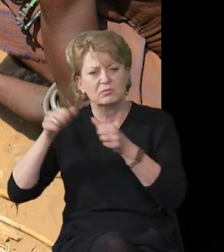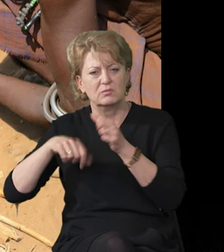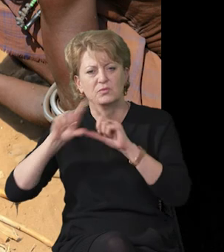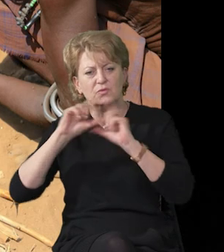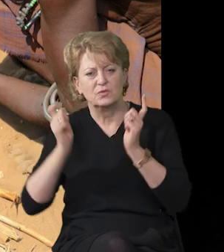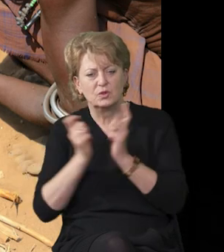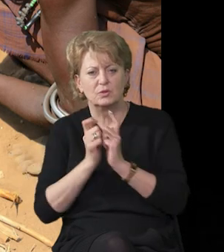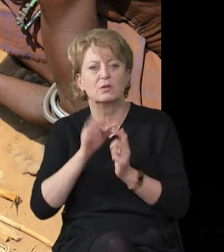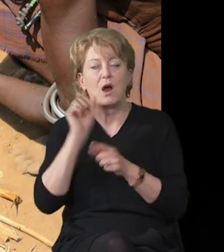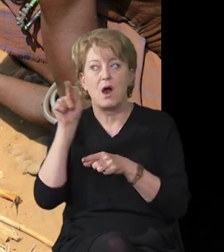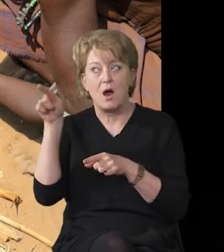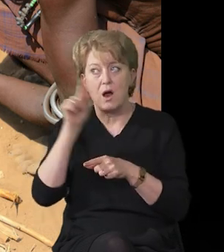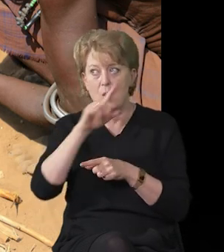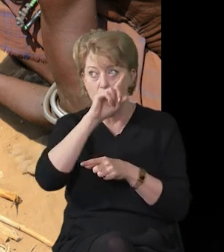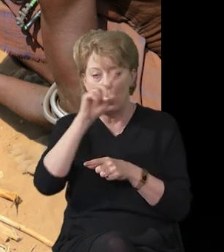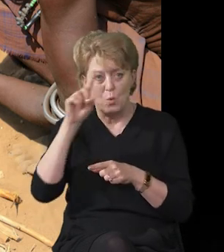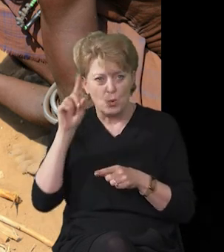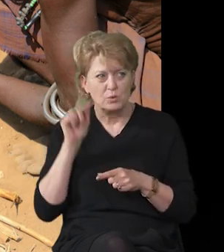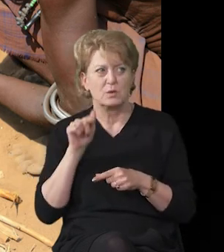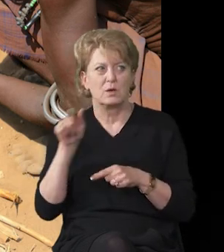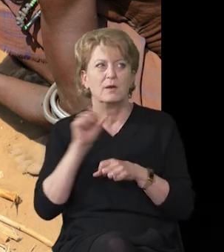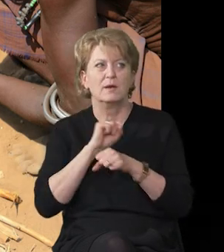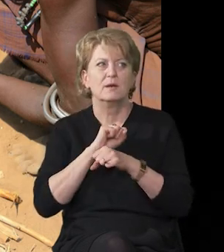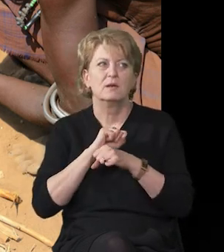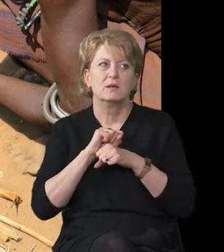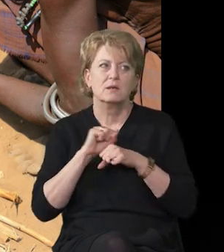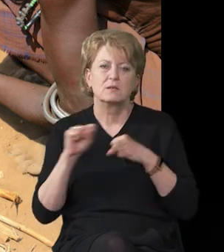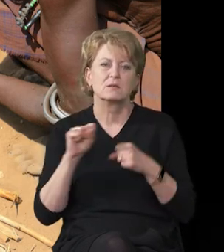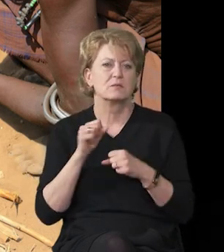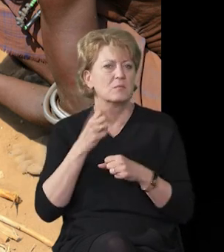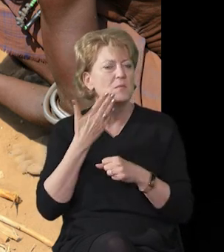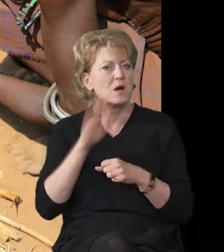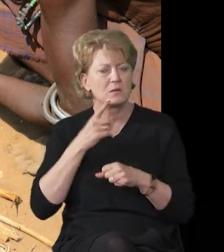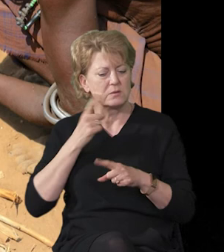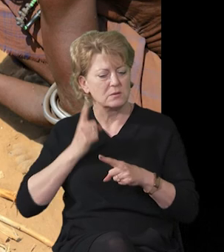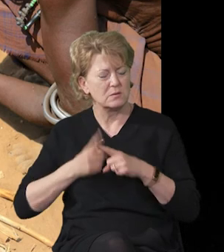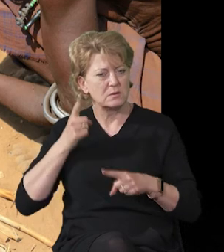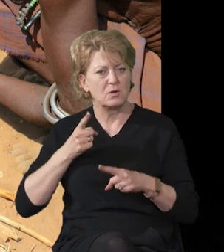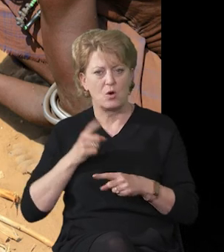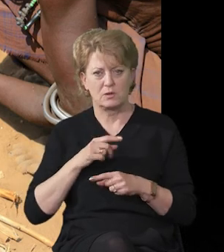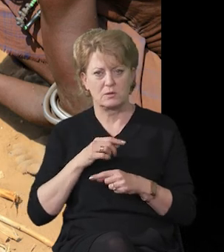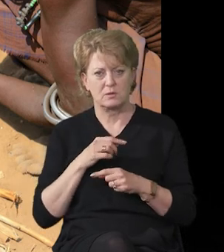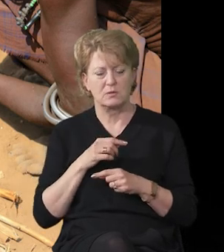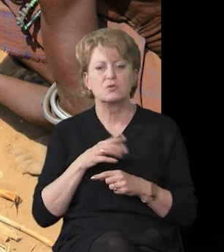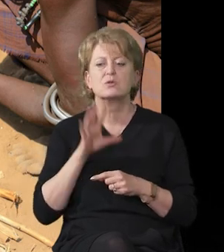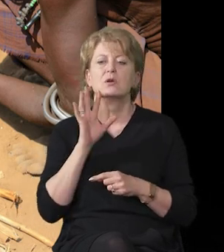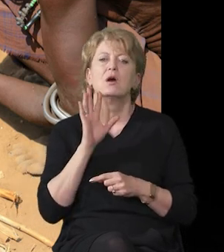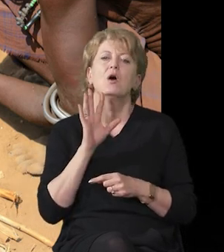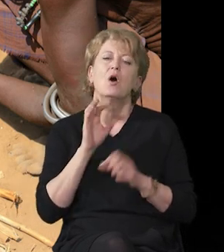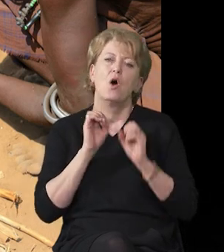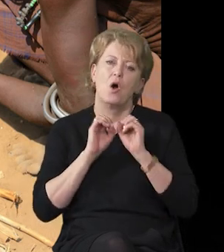ludu Dasanesh ten obrzęd przyjmuje znacznie taką bardziej rygorystyczną formę, ponieważ oczywiście